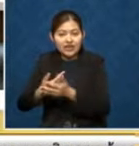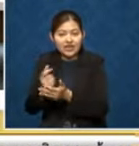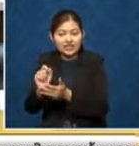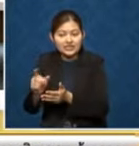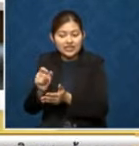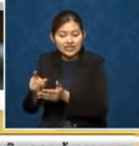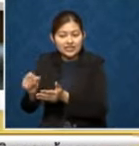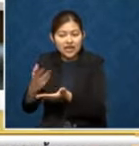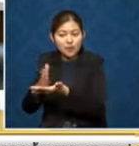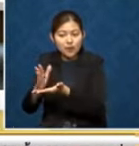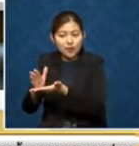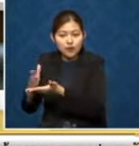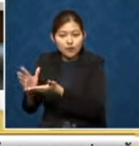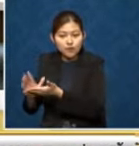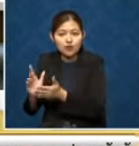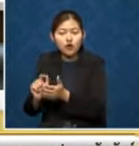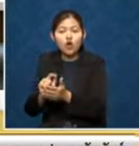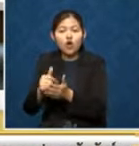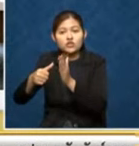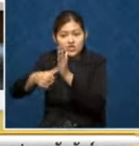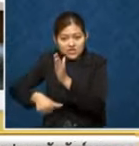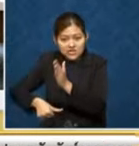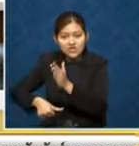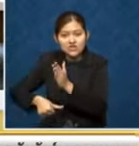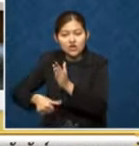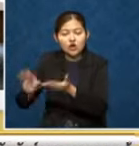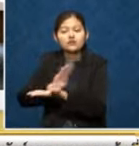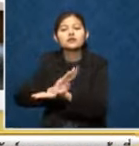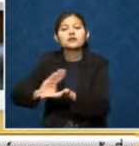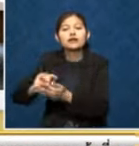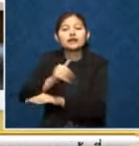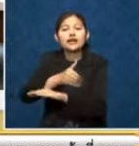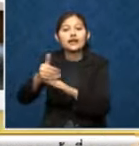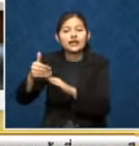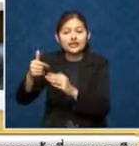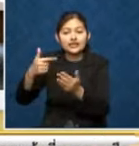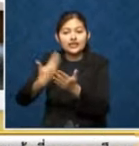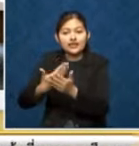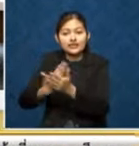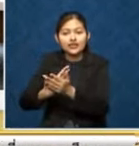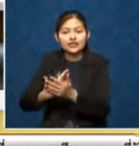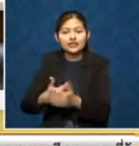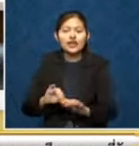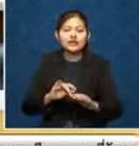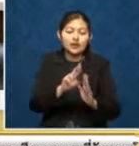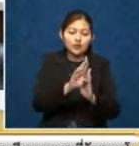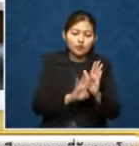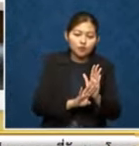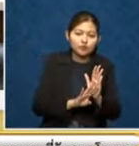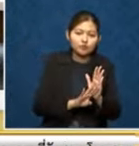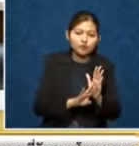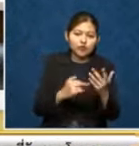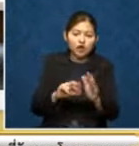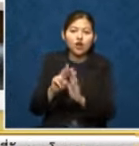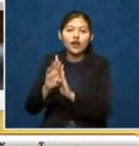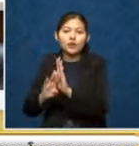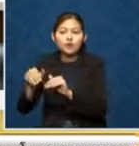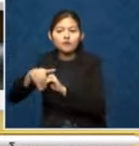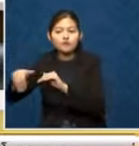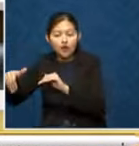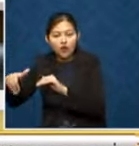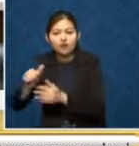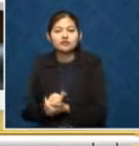การทำสัญญาปรับปรุงโครงสร้างหนี้กับสถาบันการเงินและเจ้าหนี้ทั้งในระบบและนอกระบบสำหรับประเด็นที่